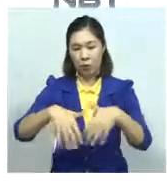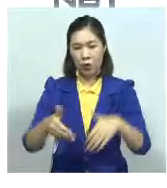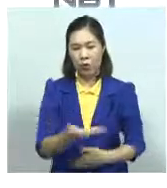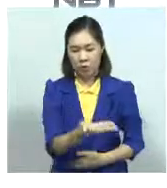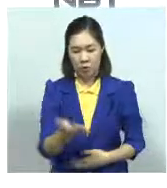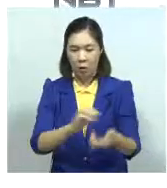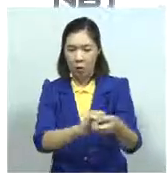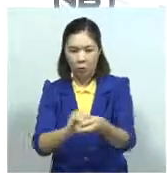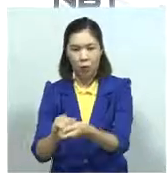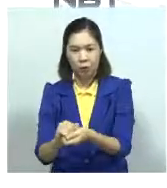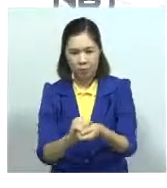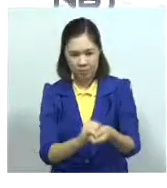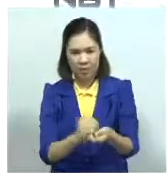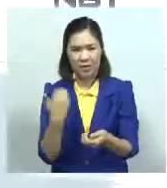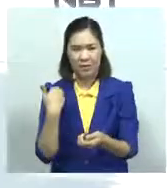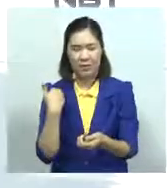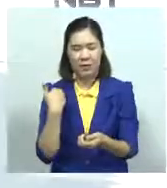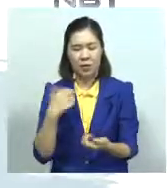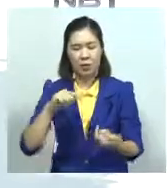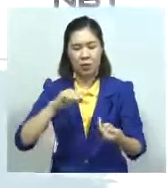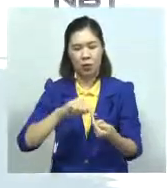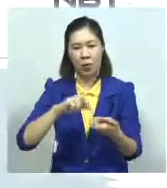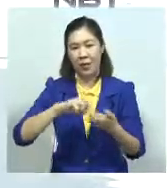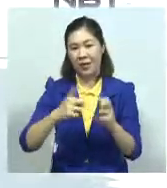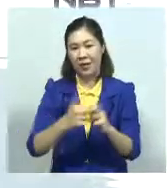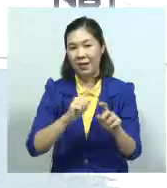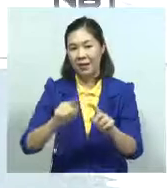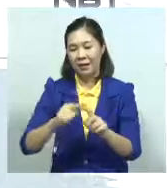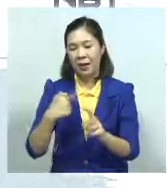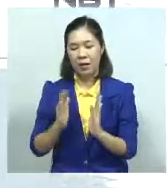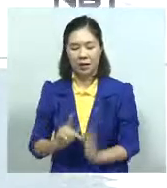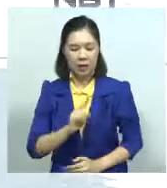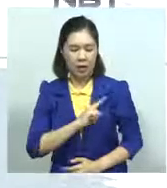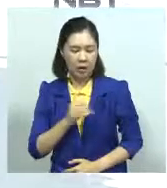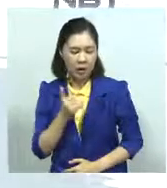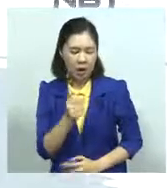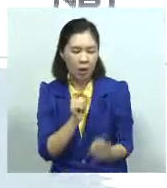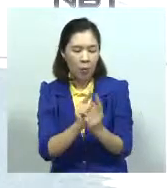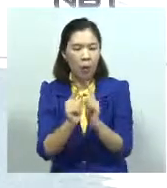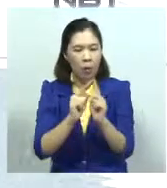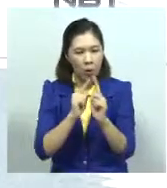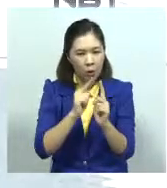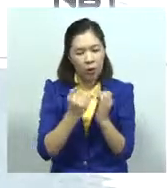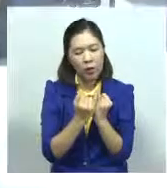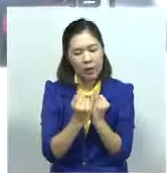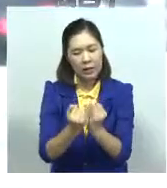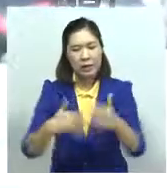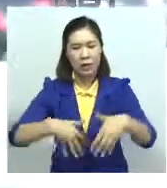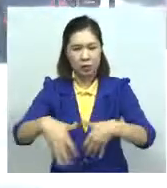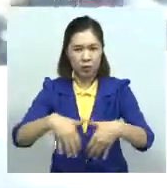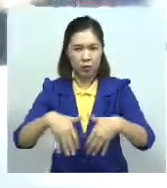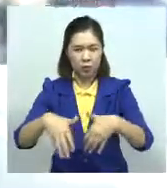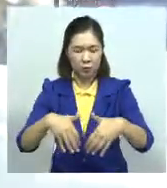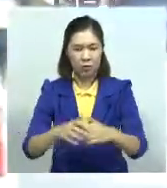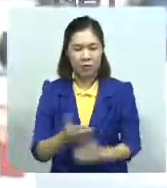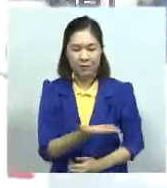มือโดยเฉพาะพื้นที่ที่มีปัญหาเจ้าหน้าที่ได้เข้าไปพบปะพูดคุยรวมทั้งใช้ชีวิตใกล้ชิดกับชุมชนเป็นพิเศษ